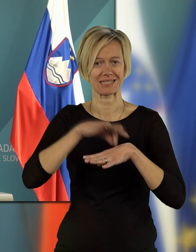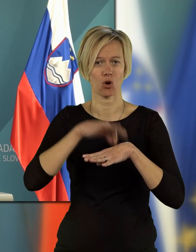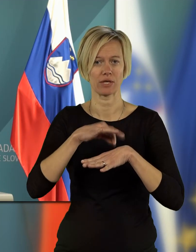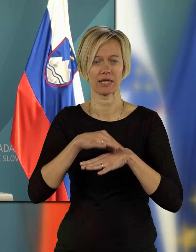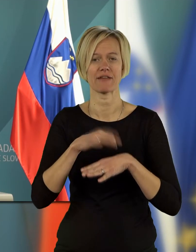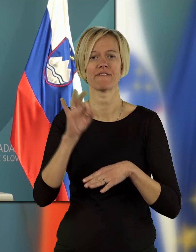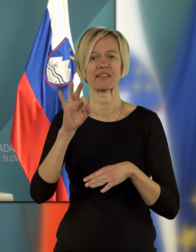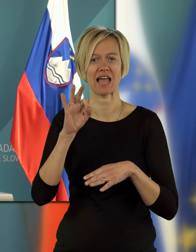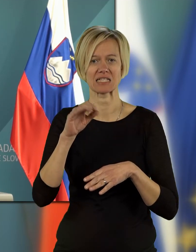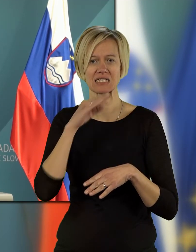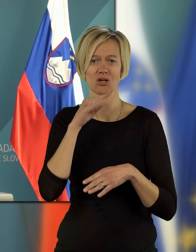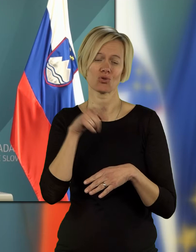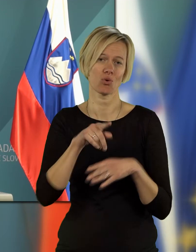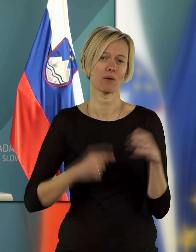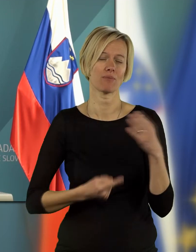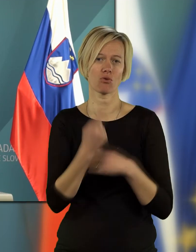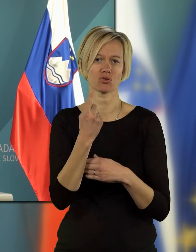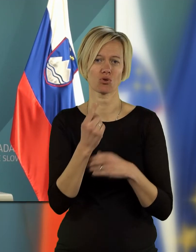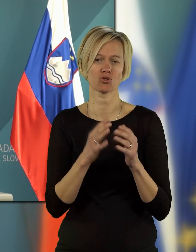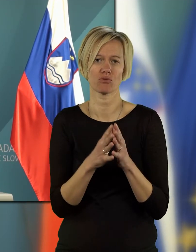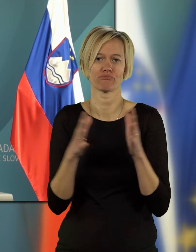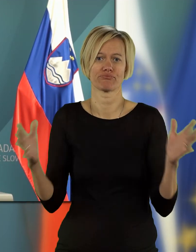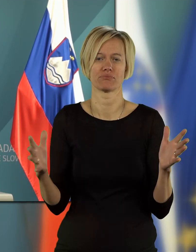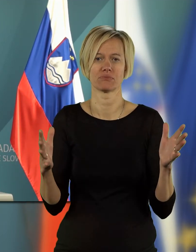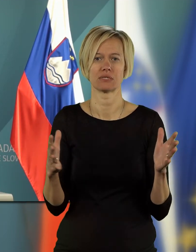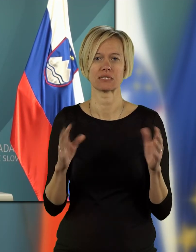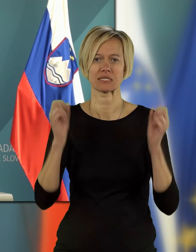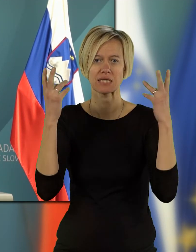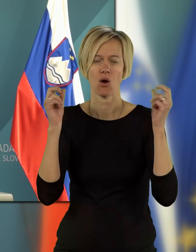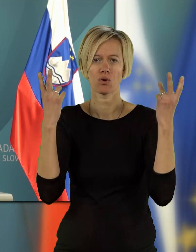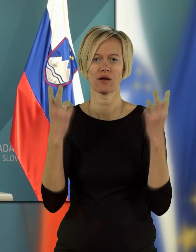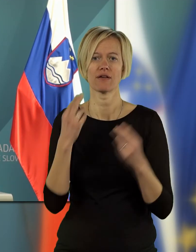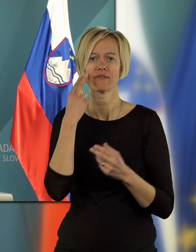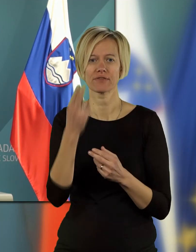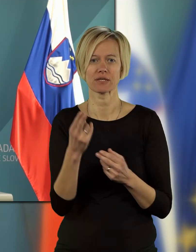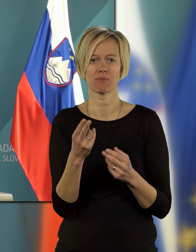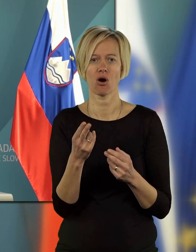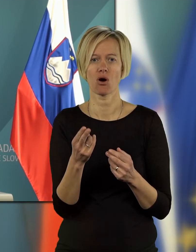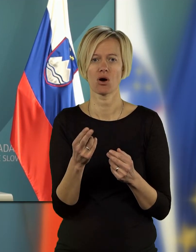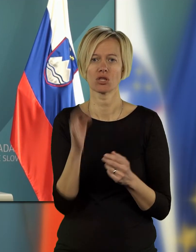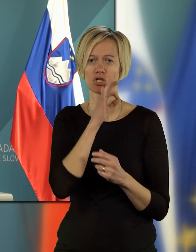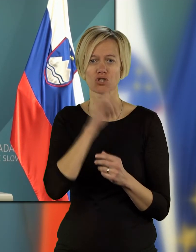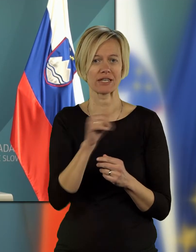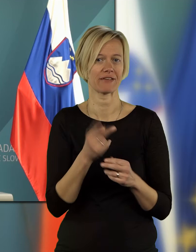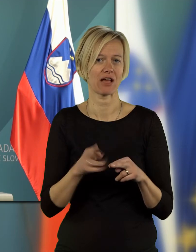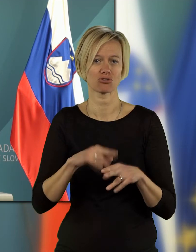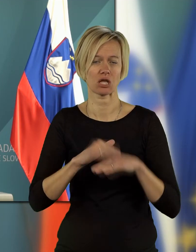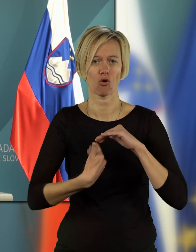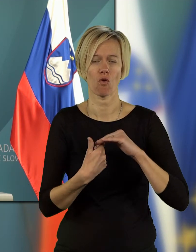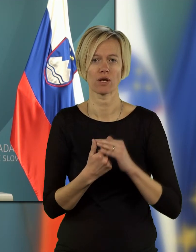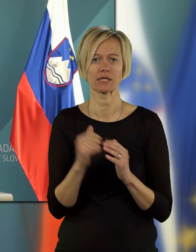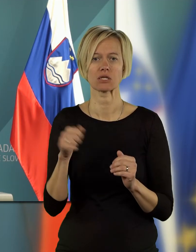z zdravniki, s Fidesom, je to pač povzročilo eskalacijo stavk. Vidimo, da nihče ni